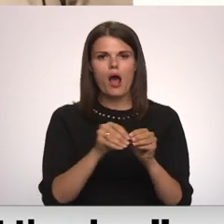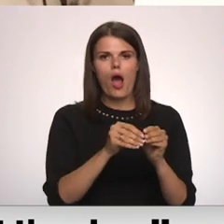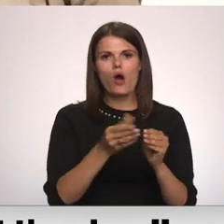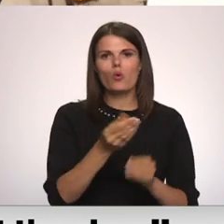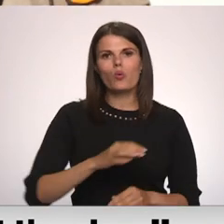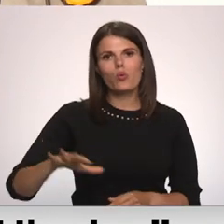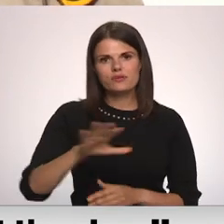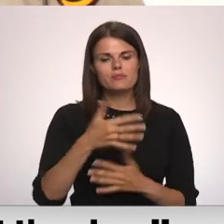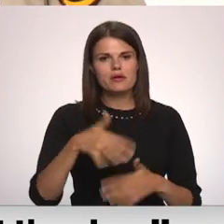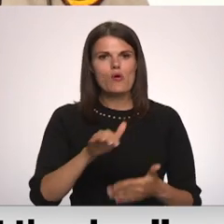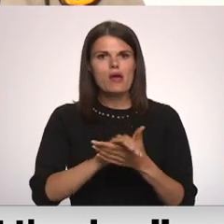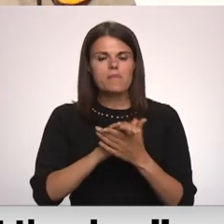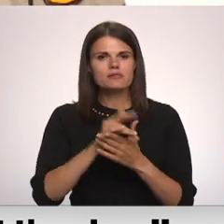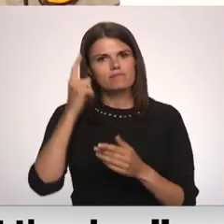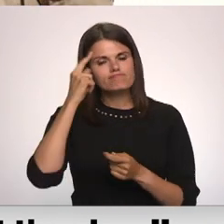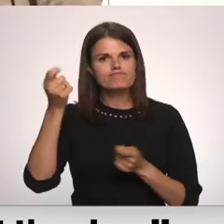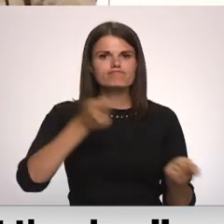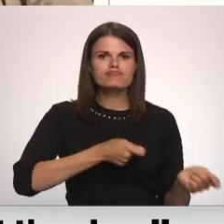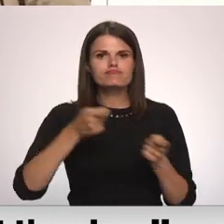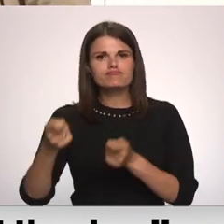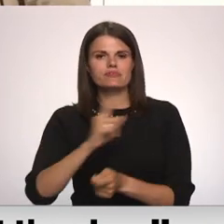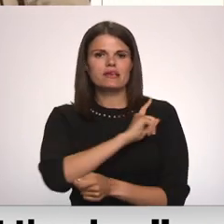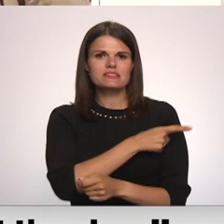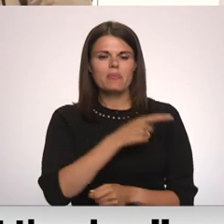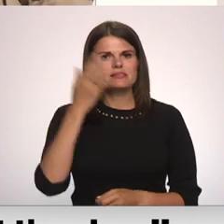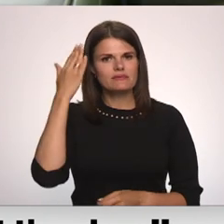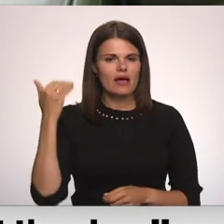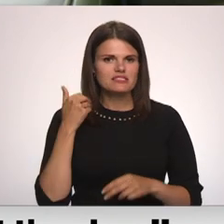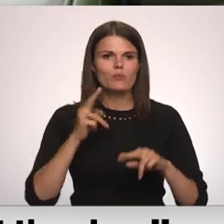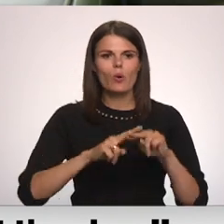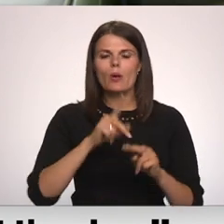jau iepazītas loģistikas iespējas Liepājā un Ventspilī.